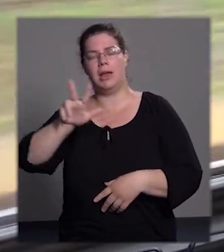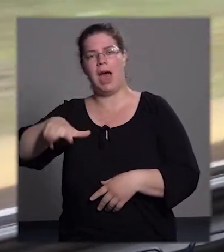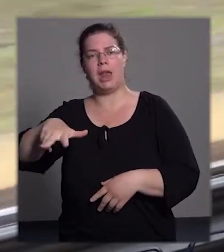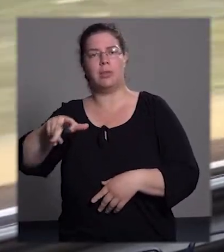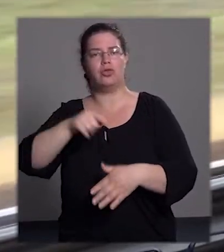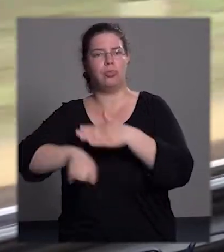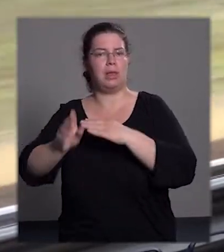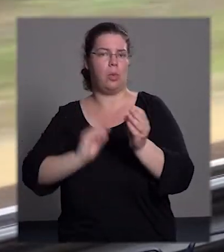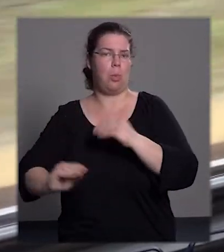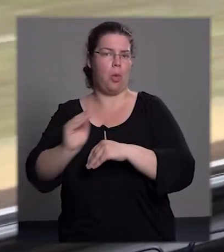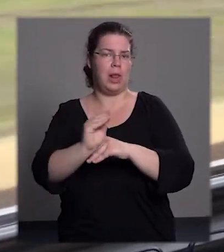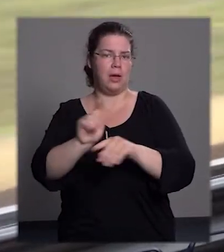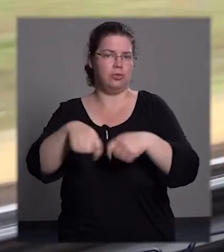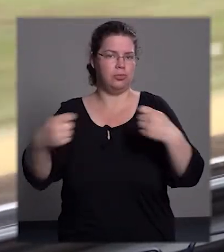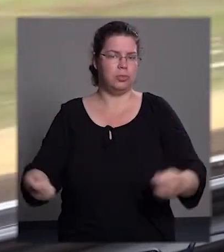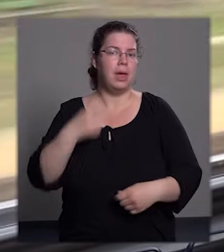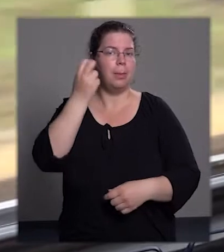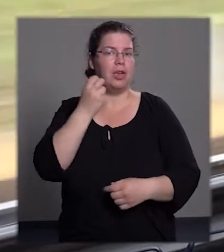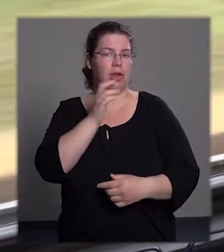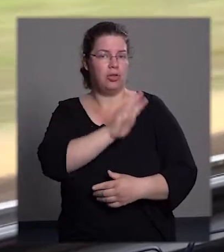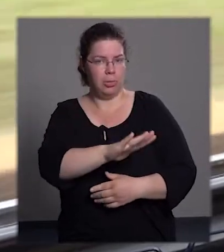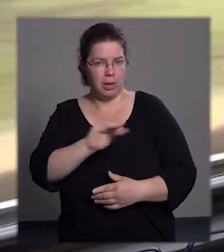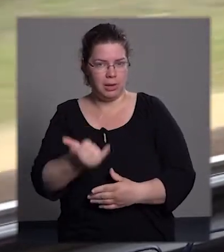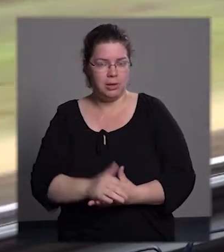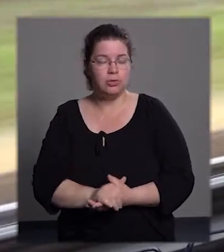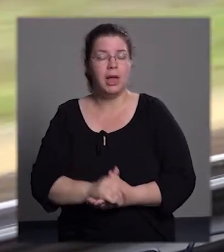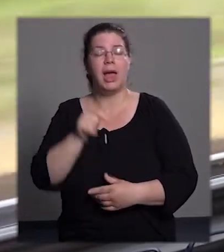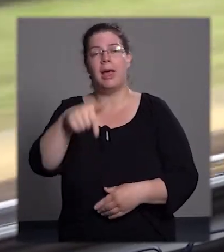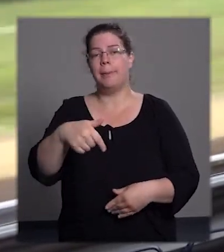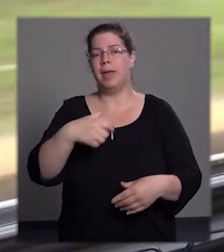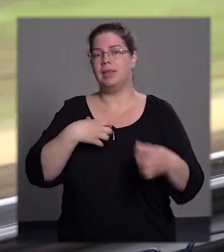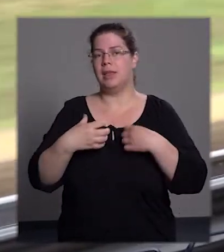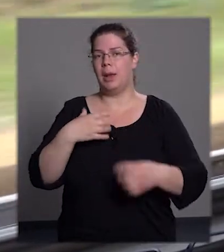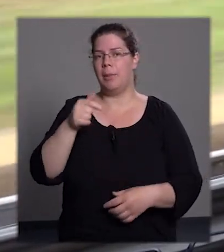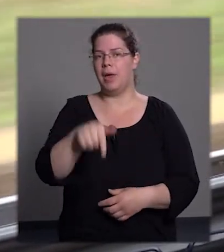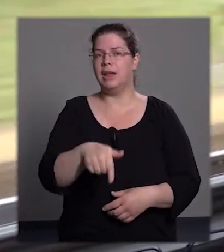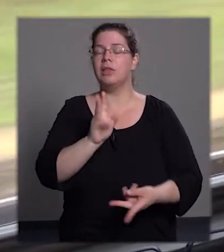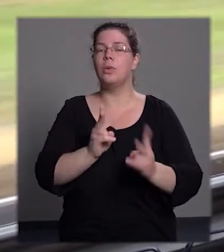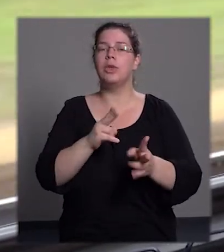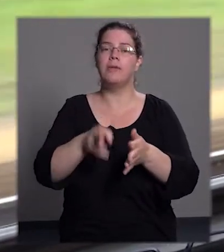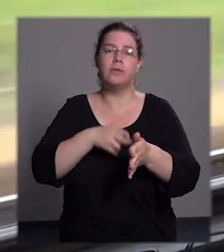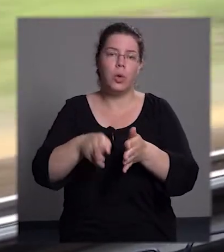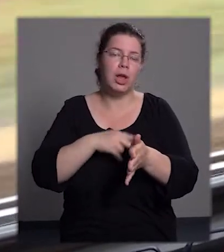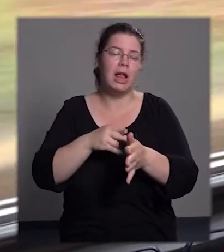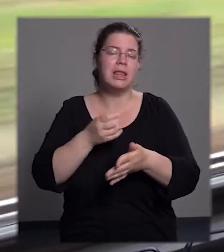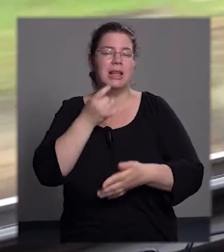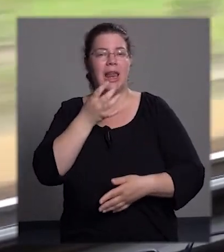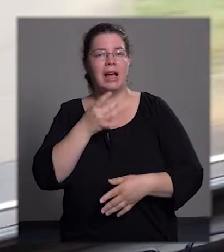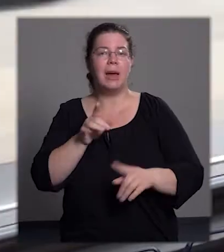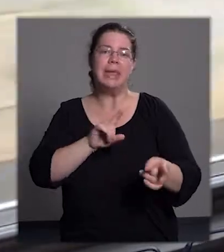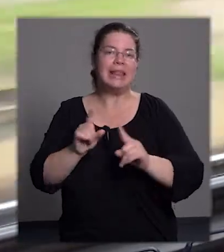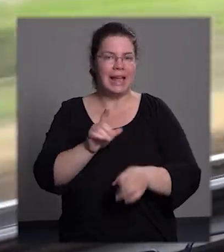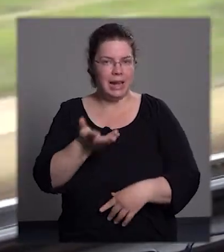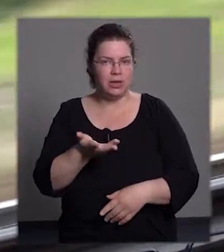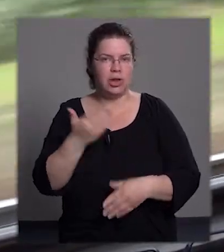pótlását megoldani Pesterzsébet számára is, ebben is szerepelt ez, hogy a vonat legalább ideiglenes jelleggel, amíg